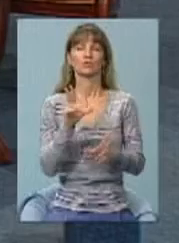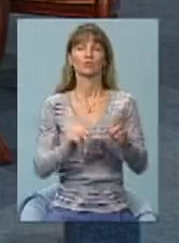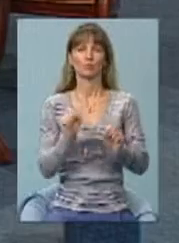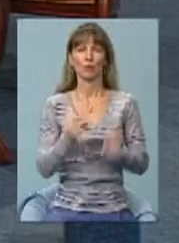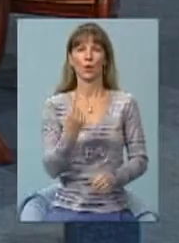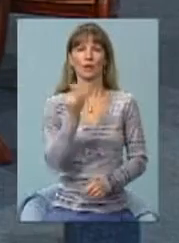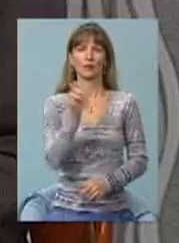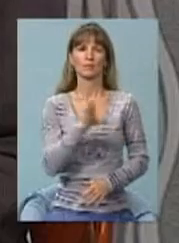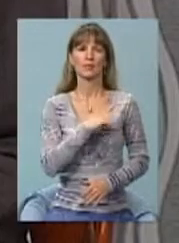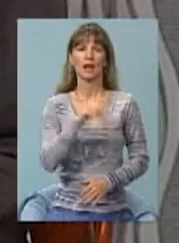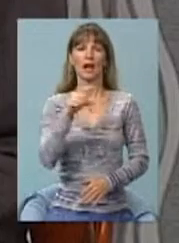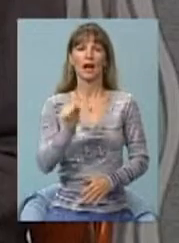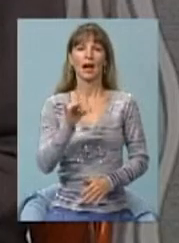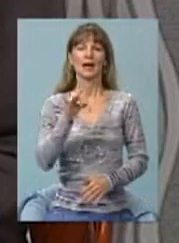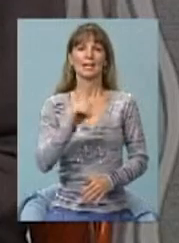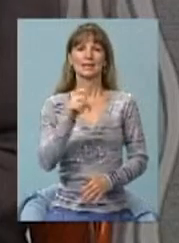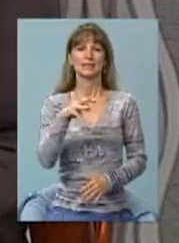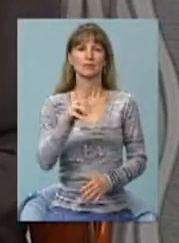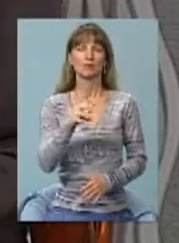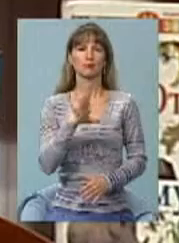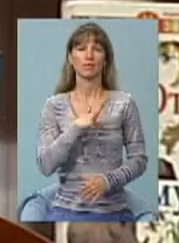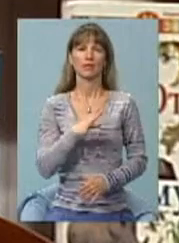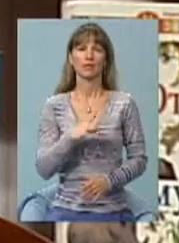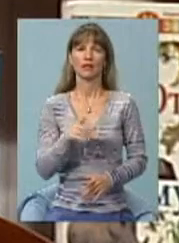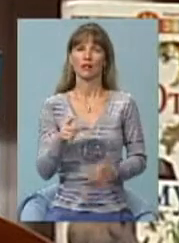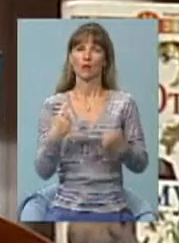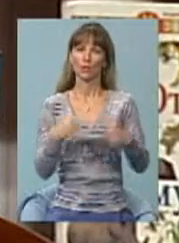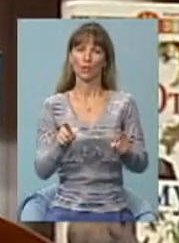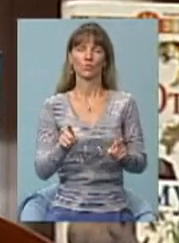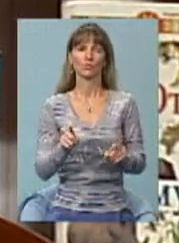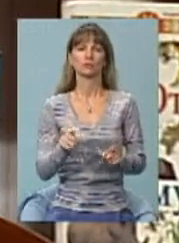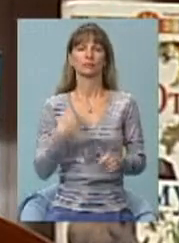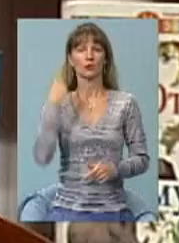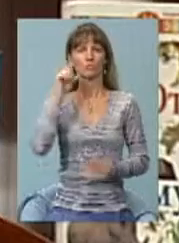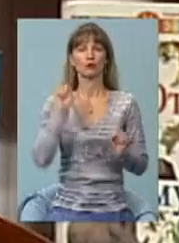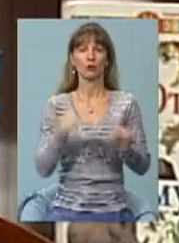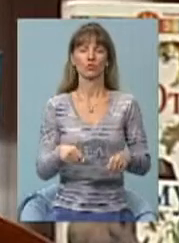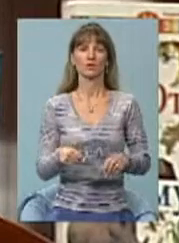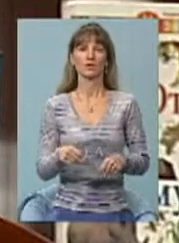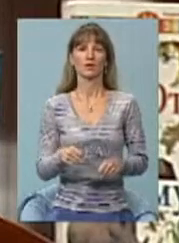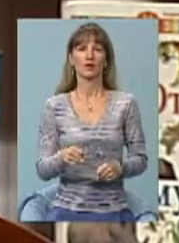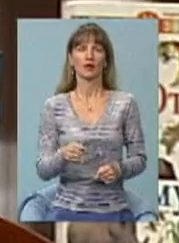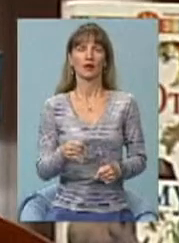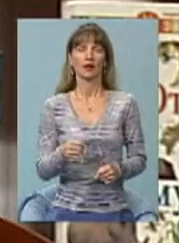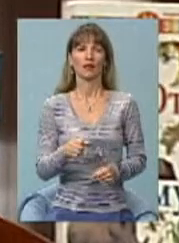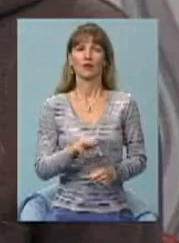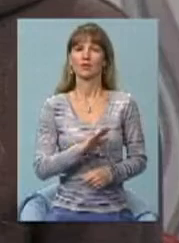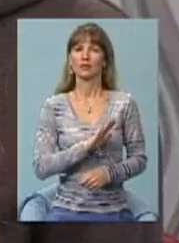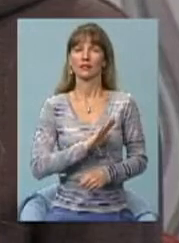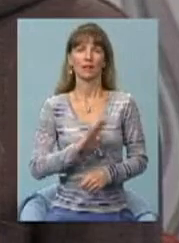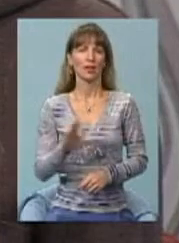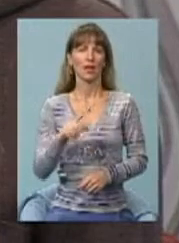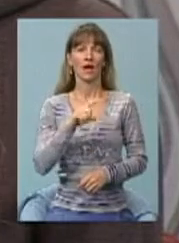одна людина бути харизматичною, а інші, ну, навпаки, не бути ними? Ну, мені кажеться, що да, цим не харизматичним людям